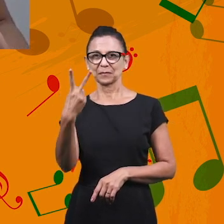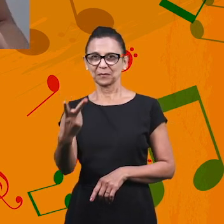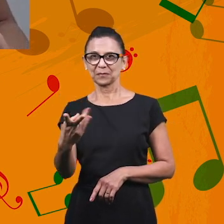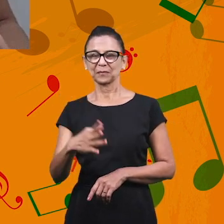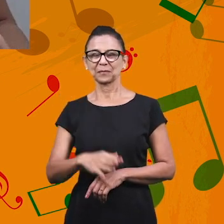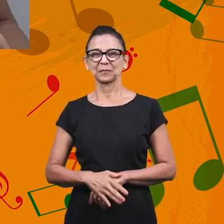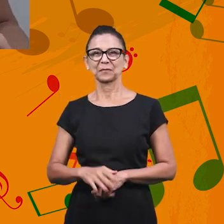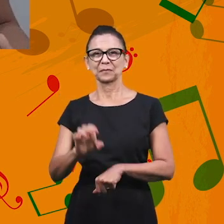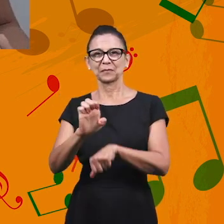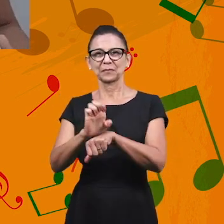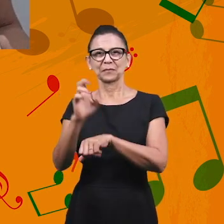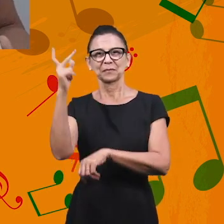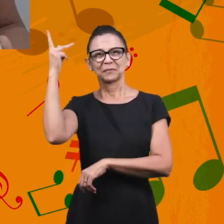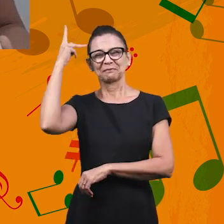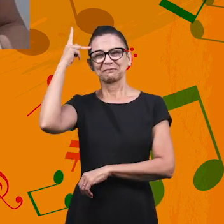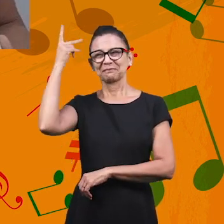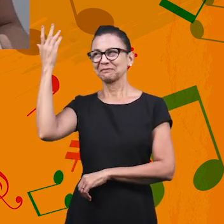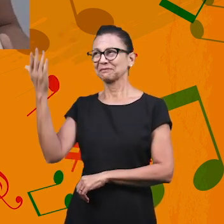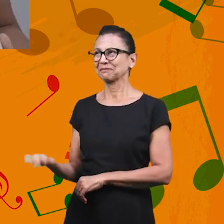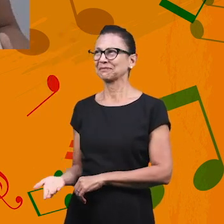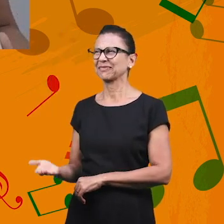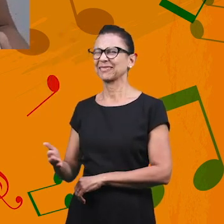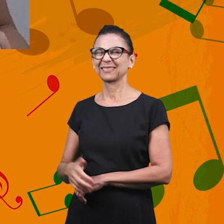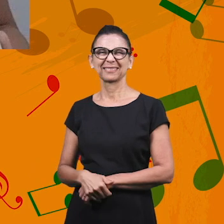Campos, São Paulo.